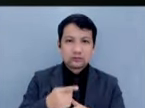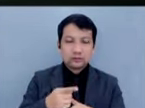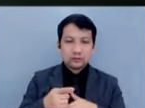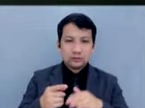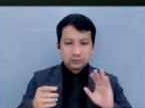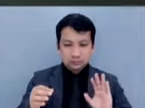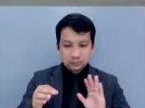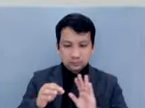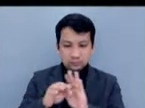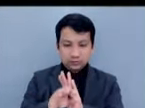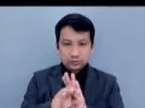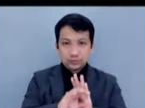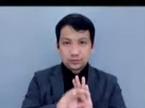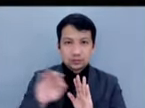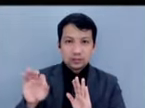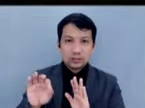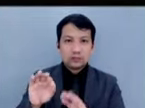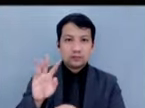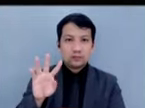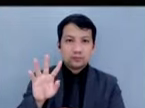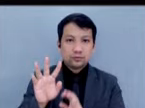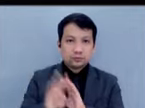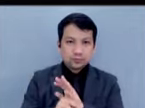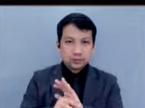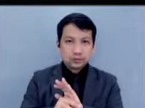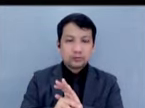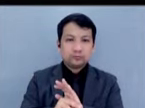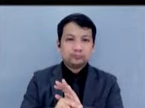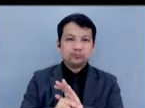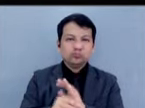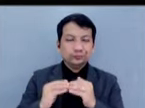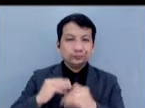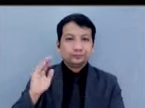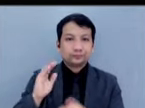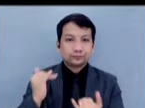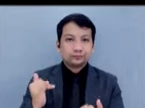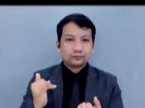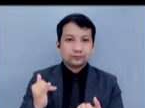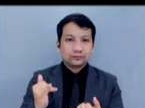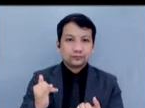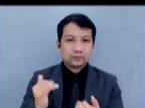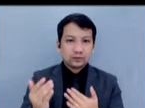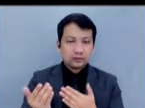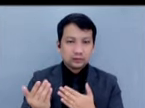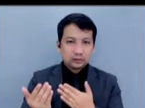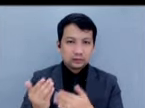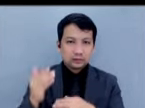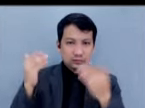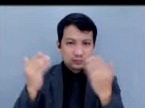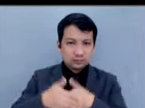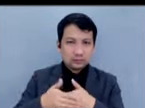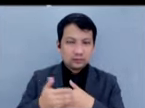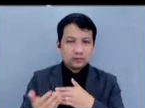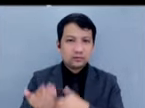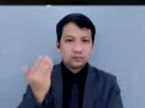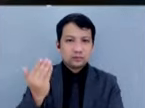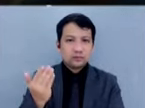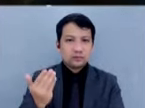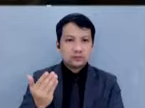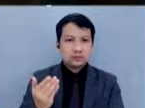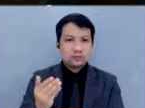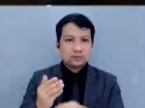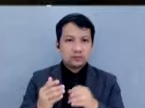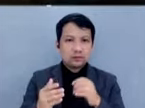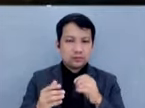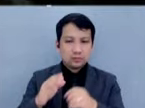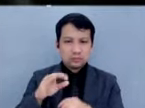kaya halos 4 na minutong magdidilim na parang gabi kahit umaga pa. Hindi rin totoong kinakain ng bakunawa